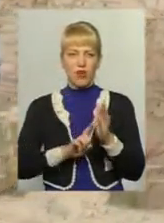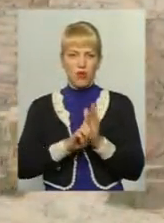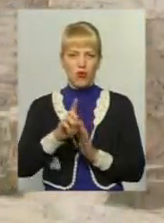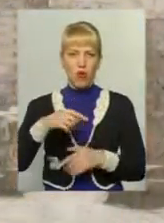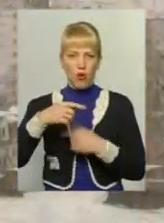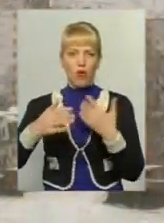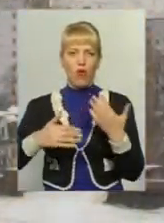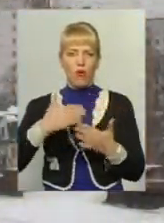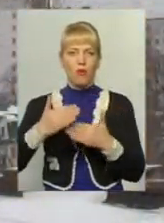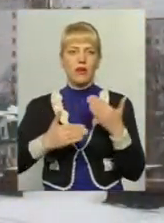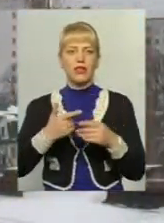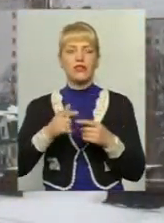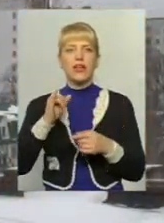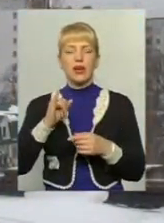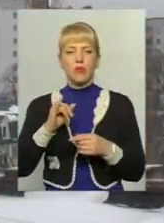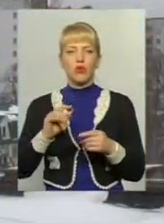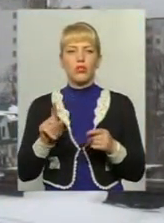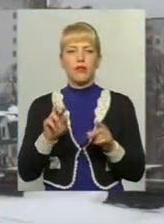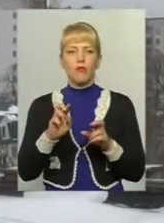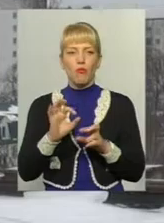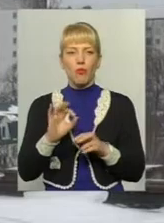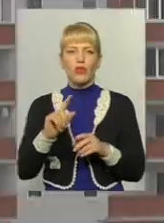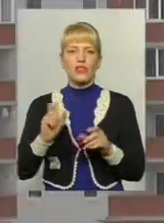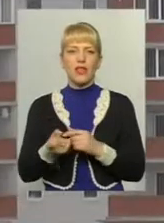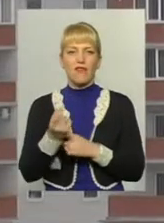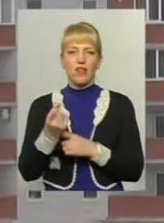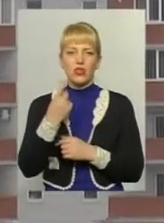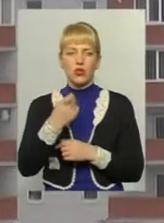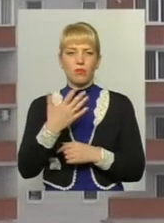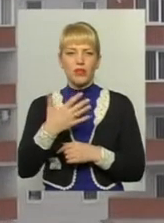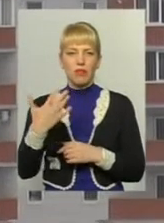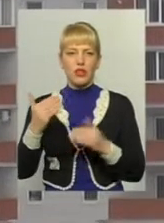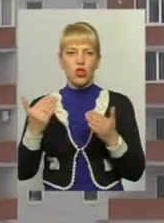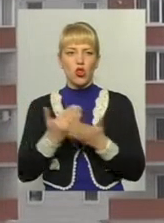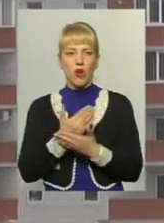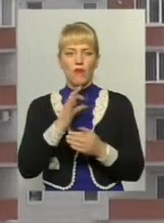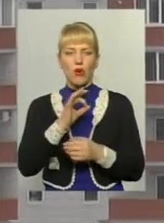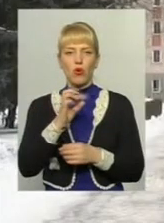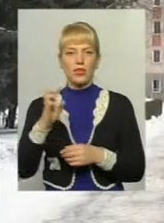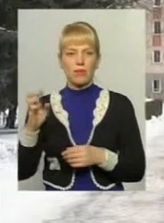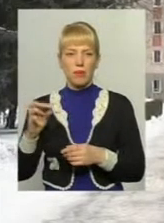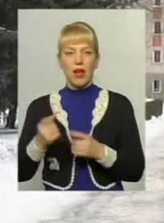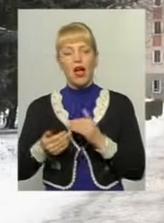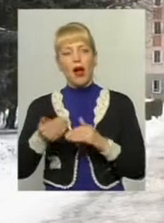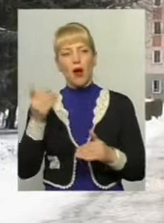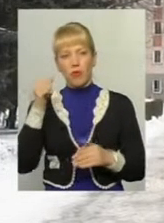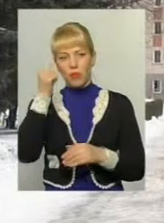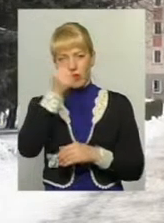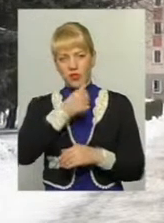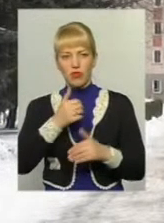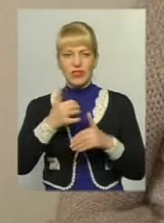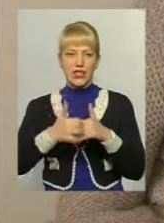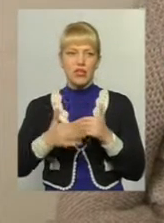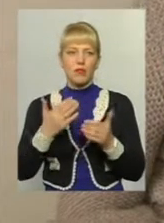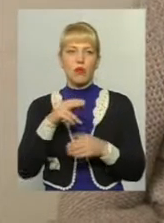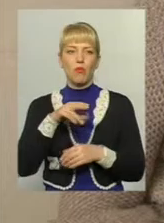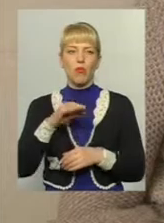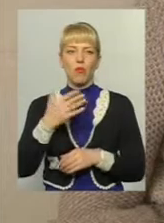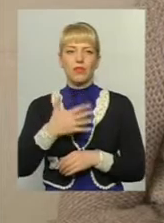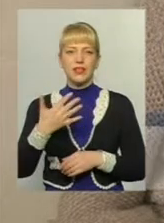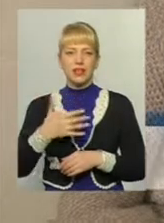Адже минулого року в області з'явилося 105 нових ОСББ, тоді як у попередні роки в середньому по 50. Це при